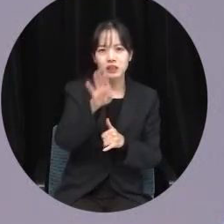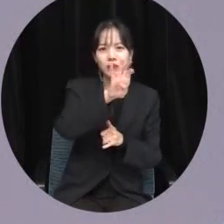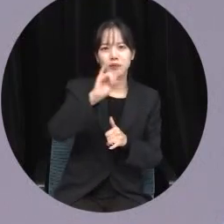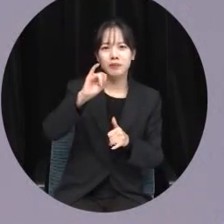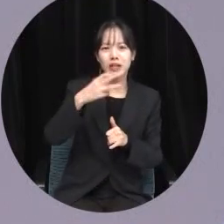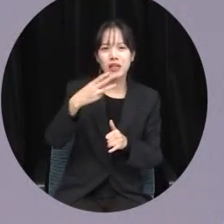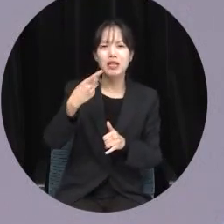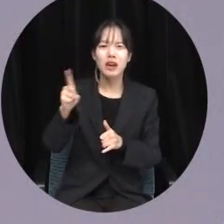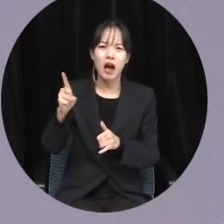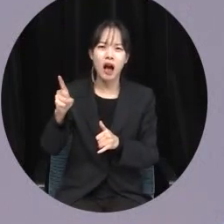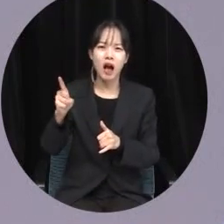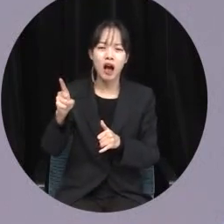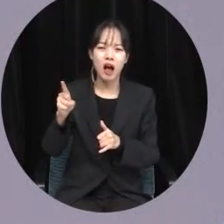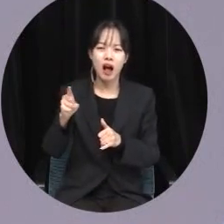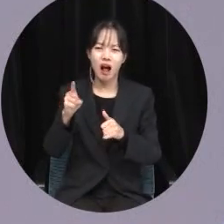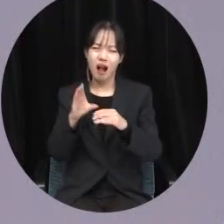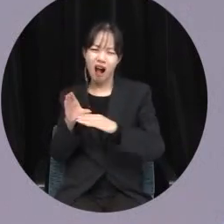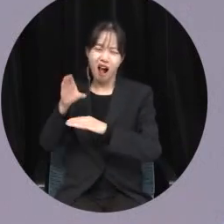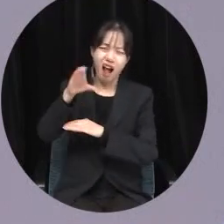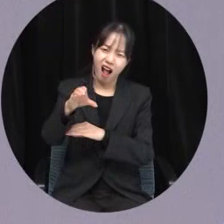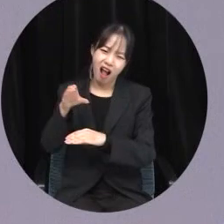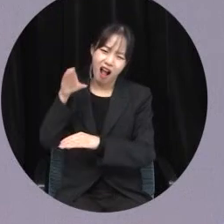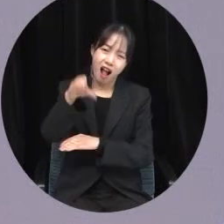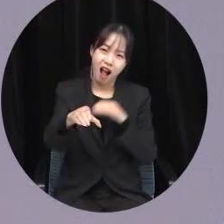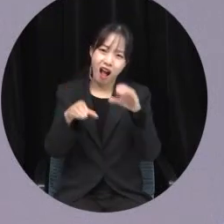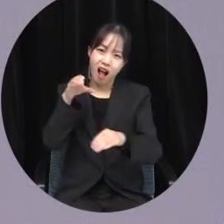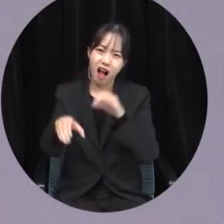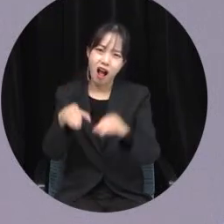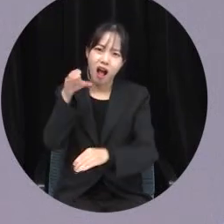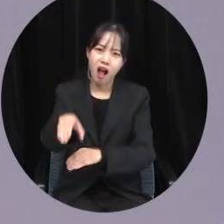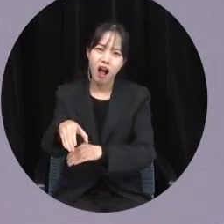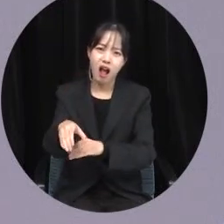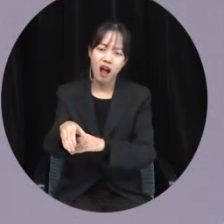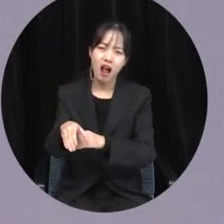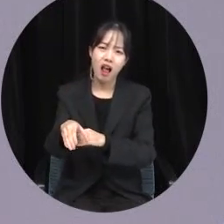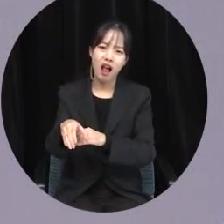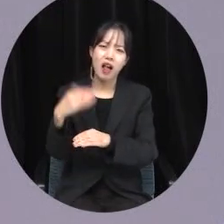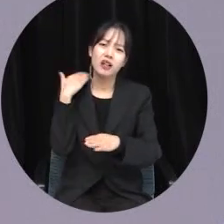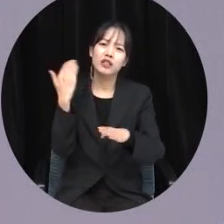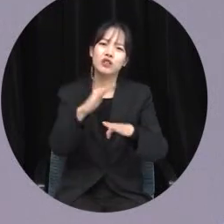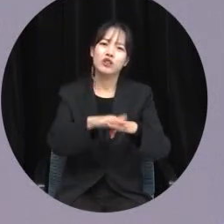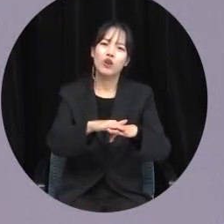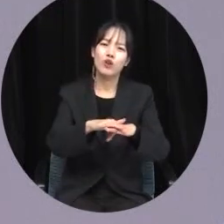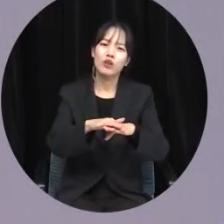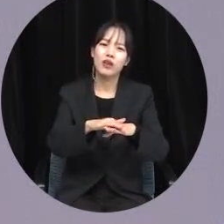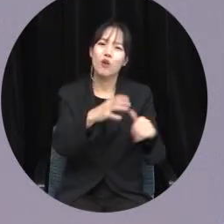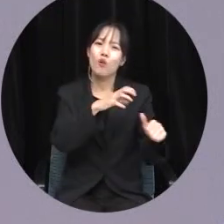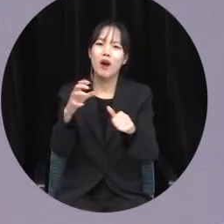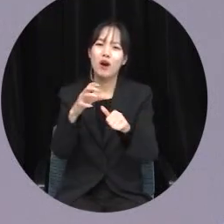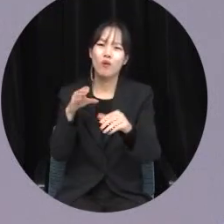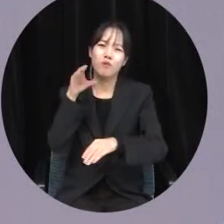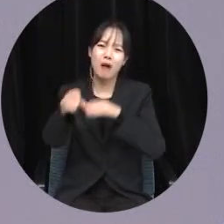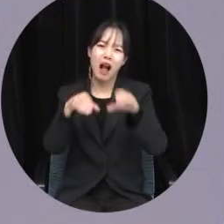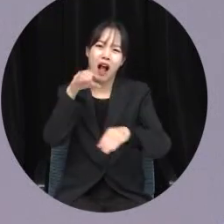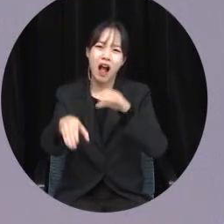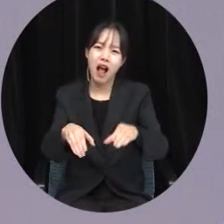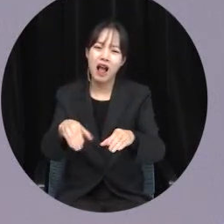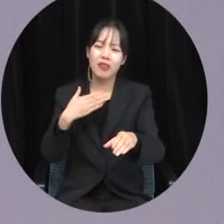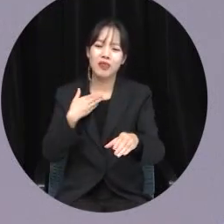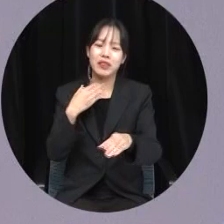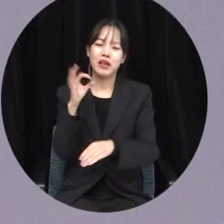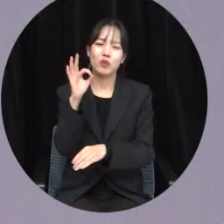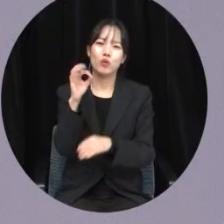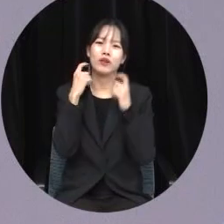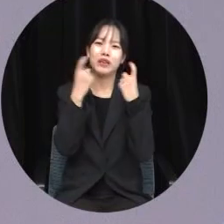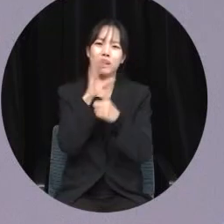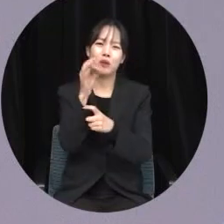투자가 성행했고 이 갭 투자를 결국 은행 대출로 하다 보니 이 고금리가 되면서 여러 가지 이